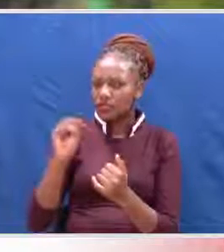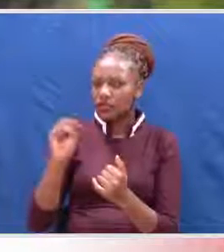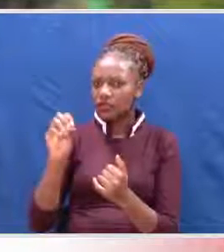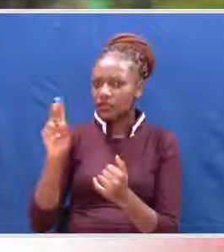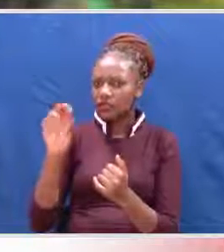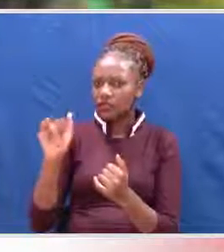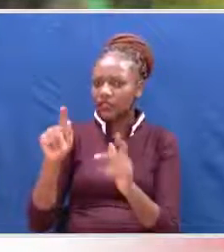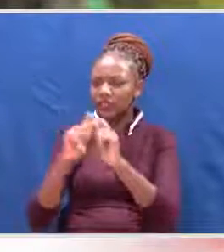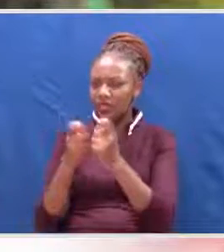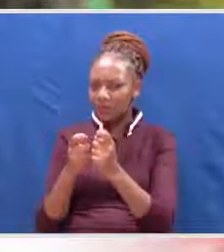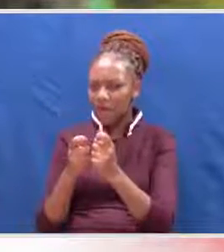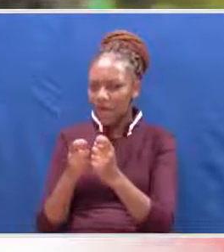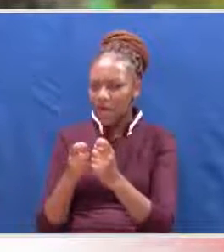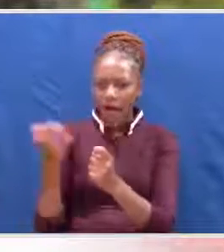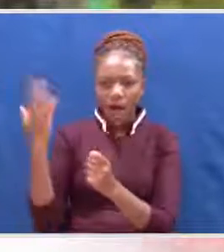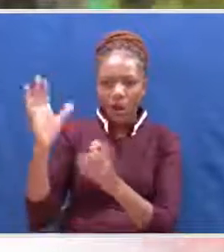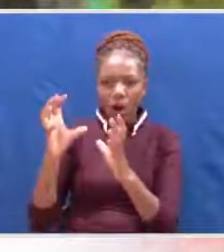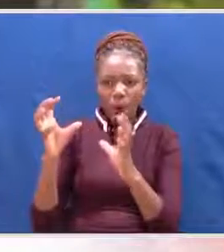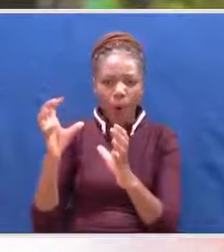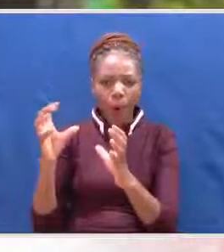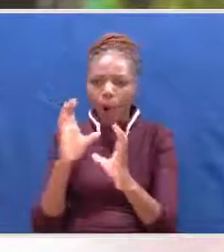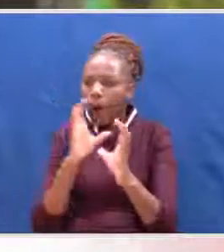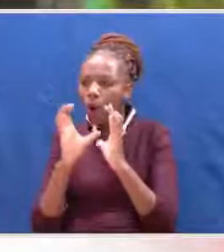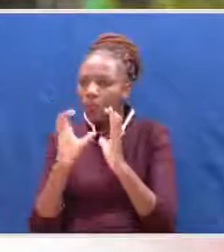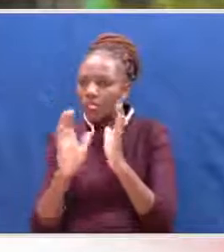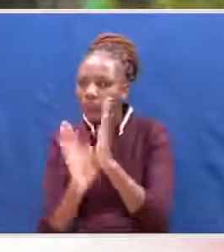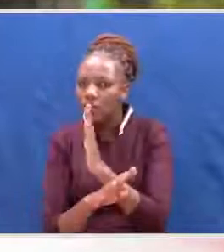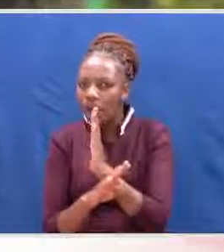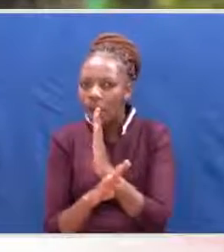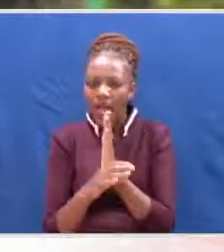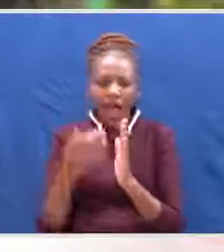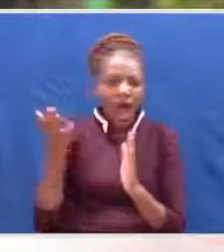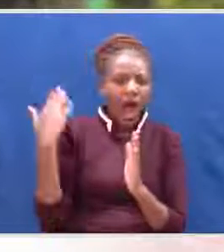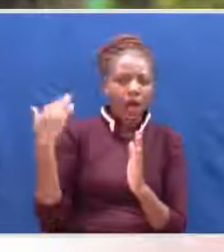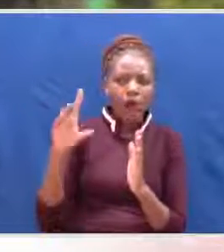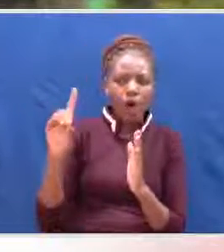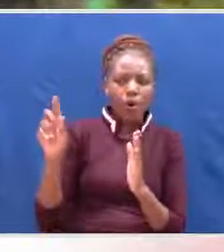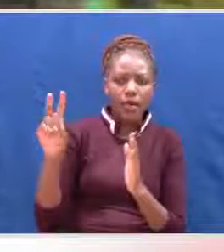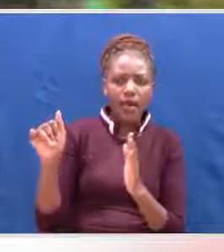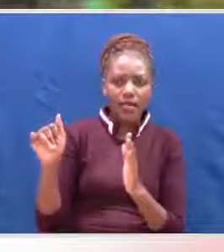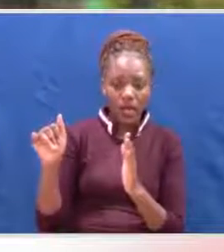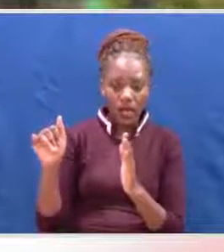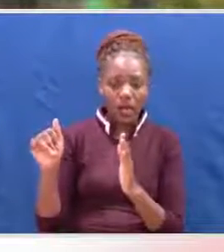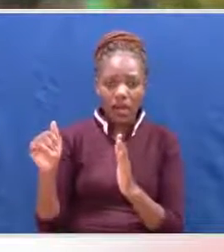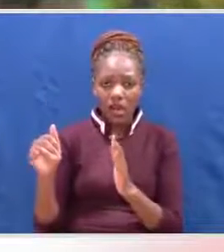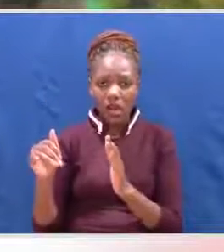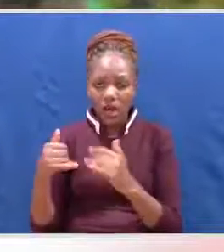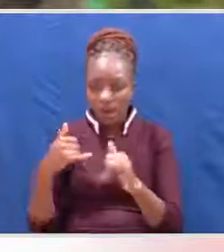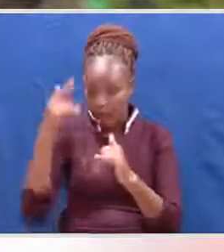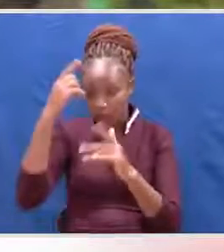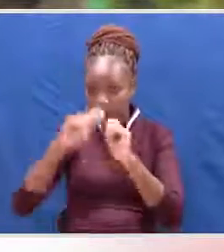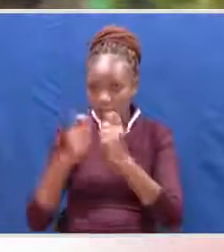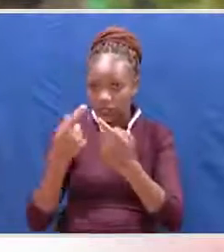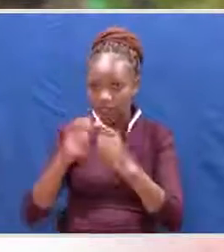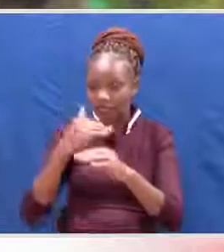alipoumia alikuwa anachezea Sony. Alafu baada hapo tena ikakuwa akatibiwa kidogo kidaka hapo kinafurika timu ikamfukuza.